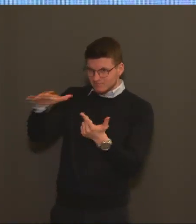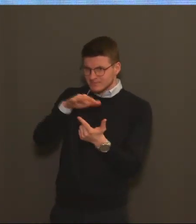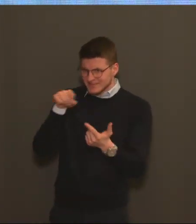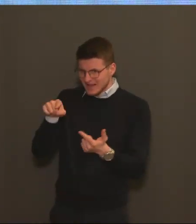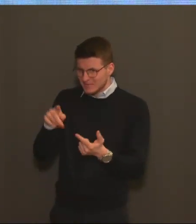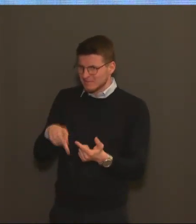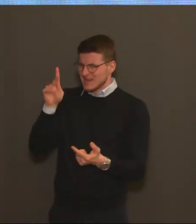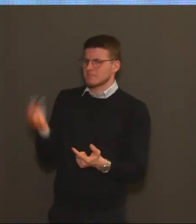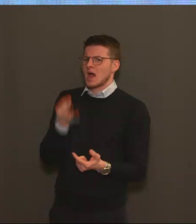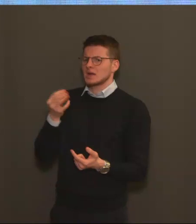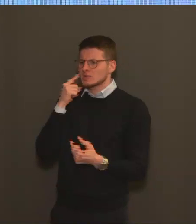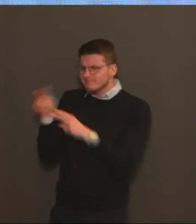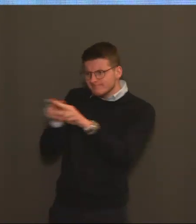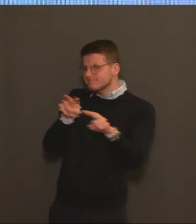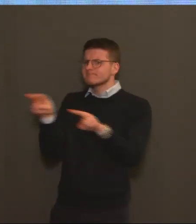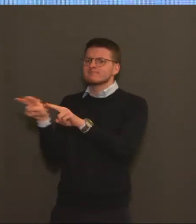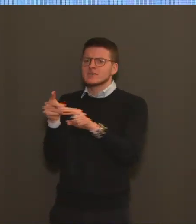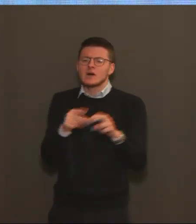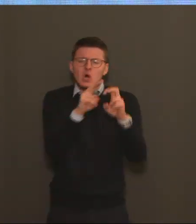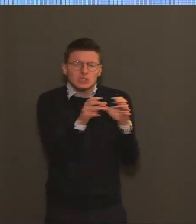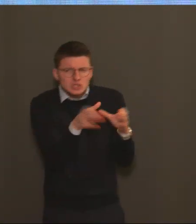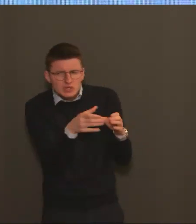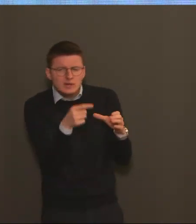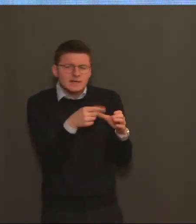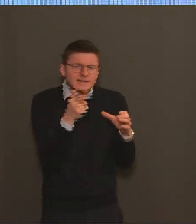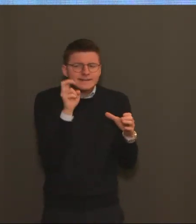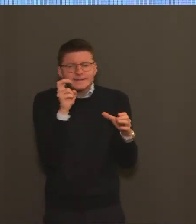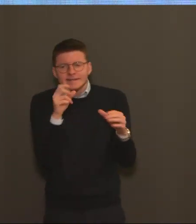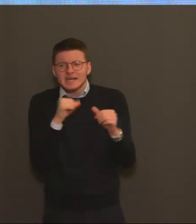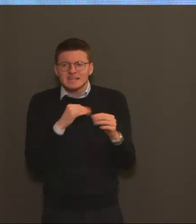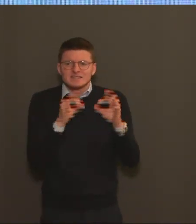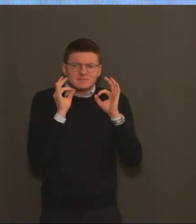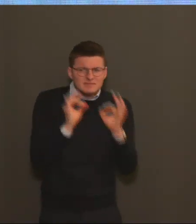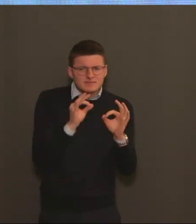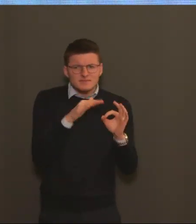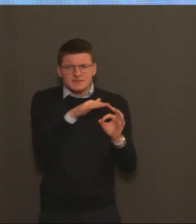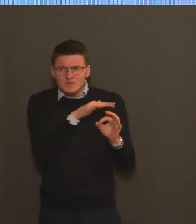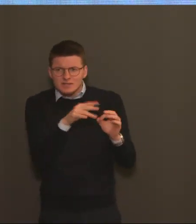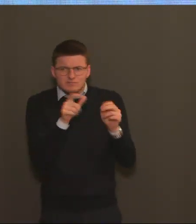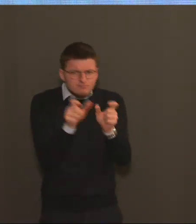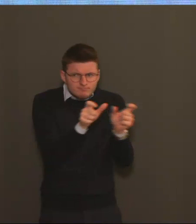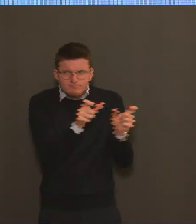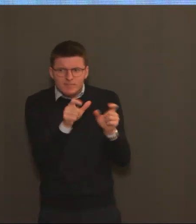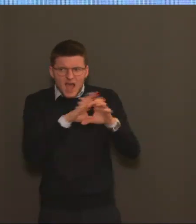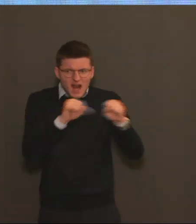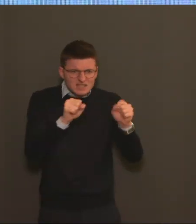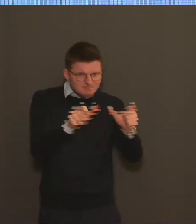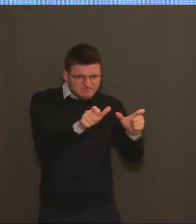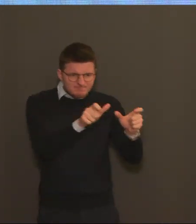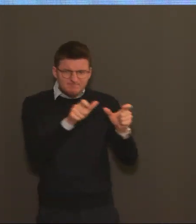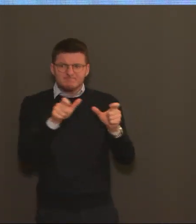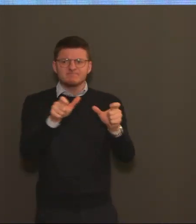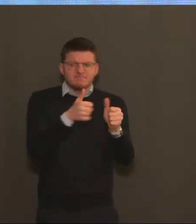Want klinische studies die gebeuren onder ideale, gecontroleerde omstandigheden. Alles wordt tot op de